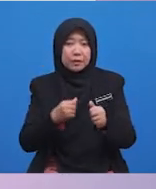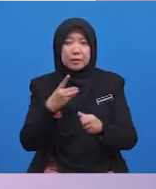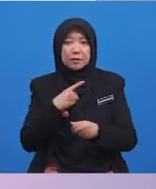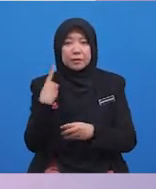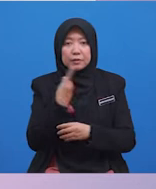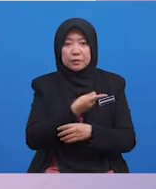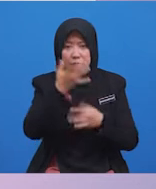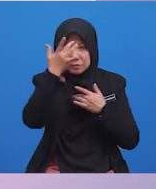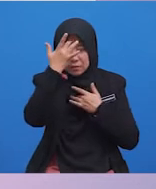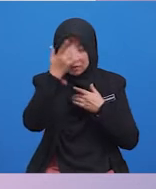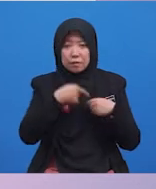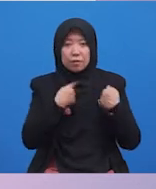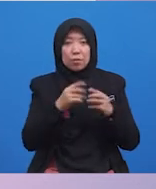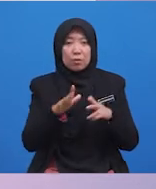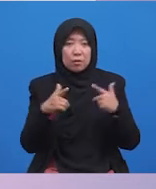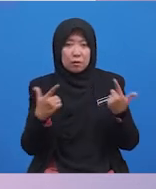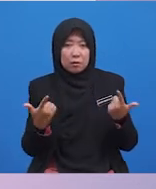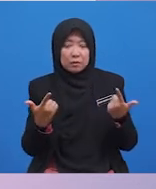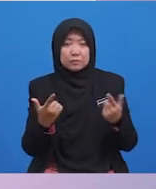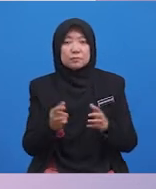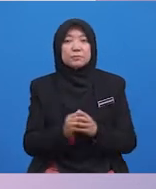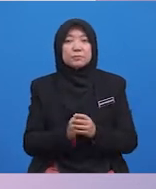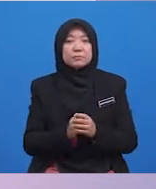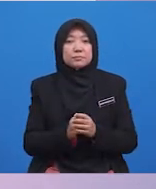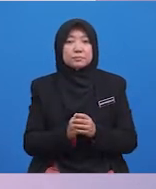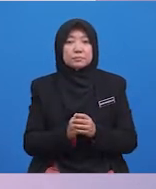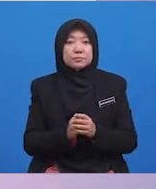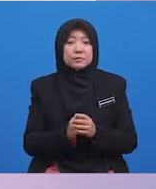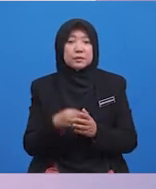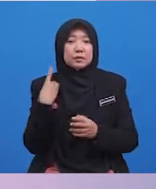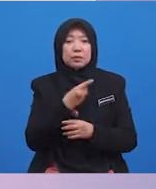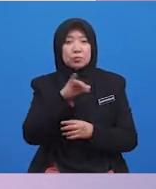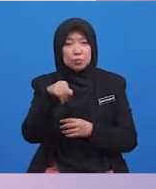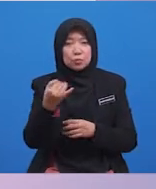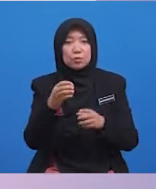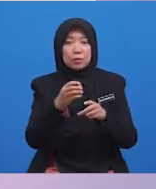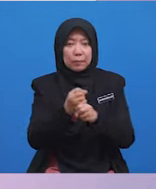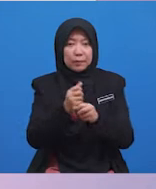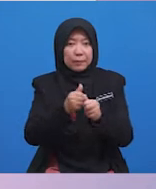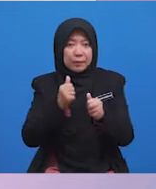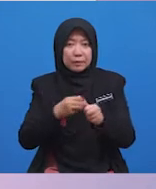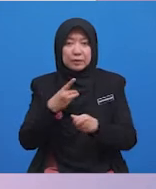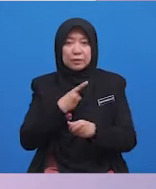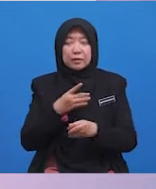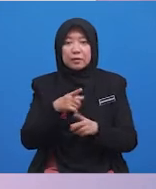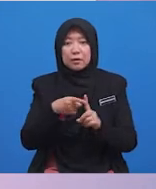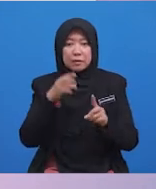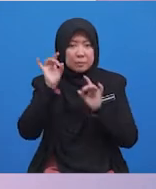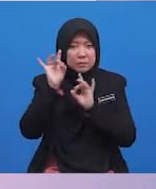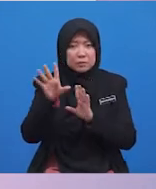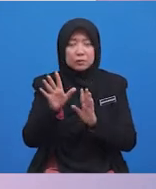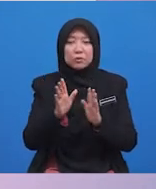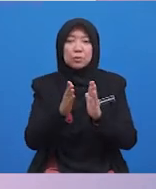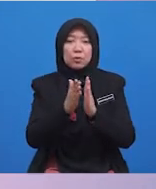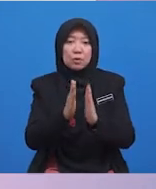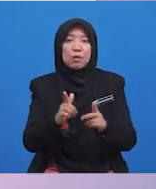kita menyakiti hati orang lain. Selain itu, kita juga dapat mengelakkan diri dibenci oleh orang